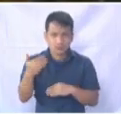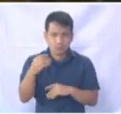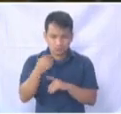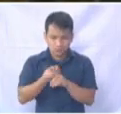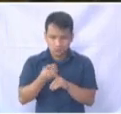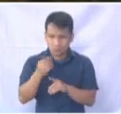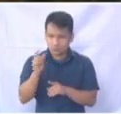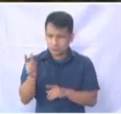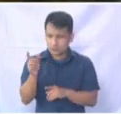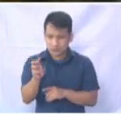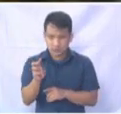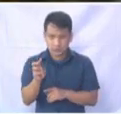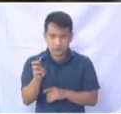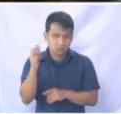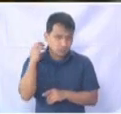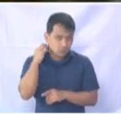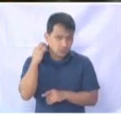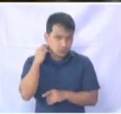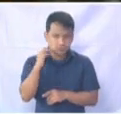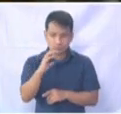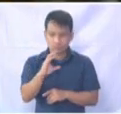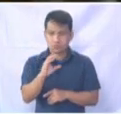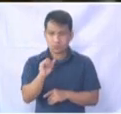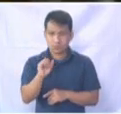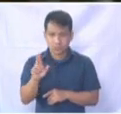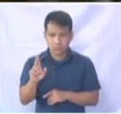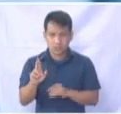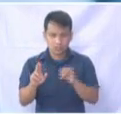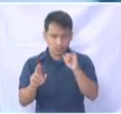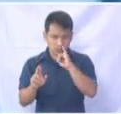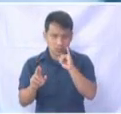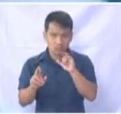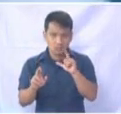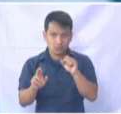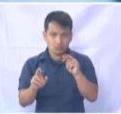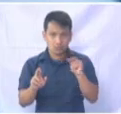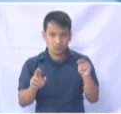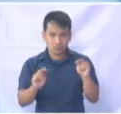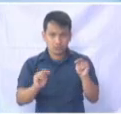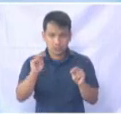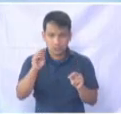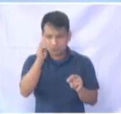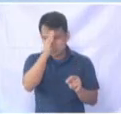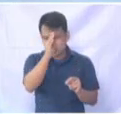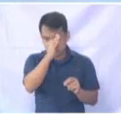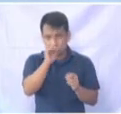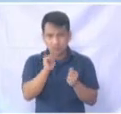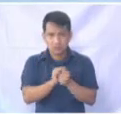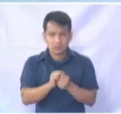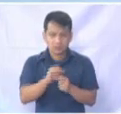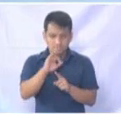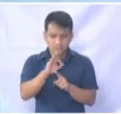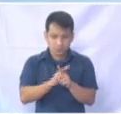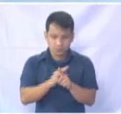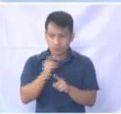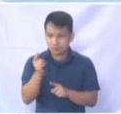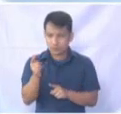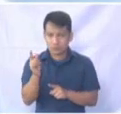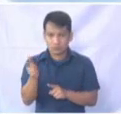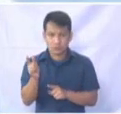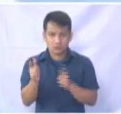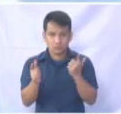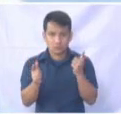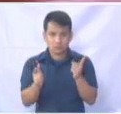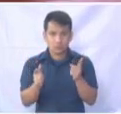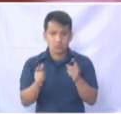sa Mindanao, Cordillera, Ilocos Region, Cagayan Valley, Mimaropa at Bicol. Sa February 2021 naman, ang